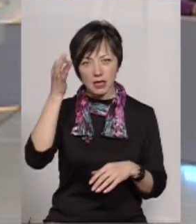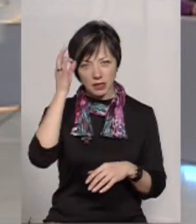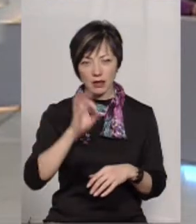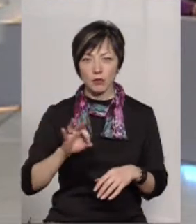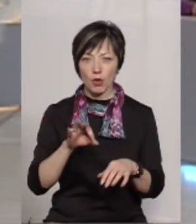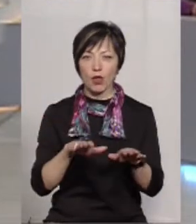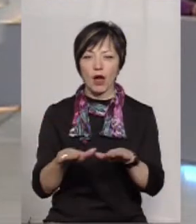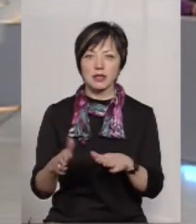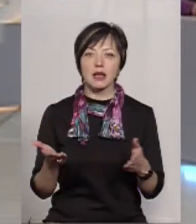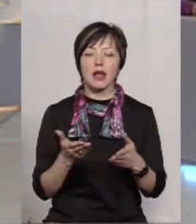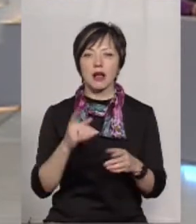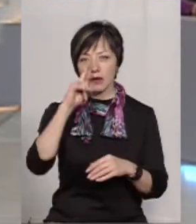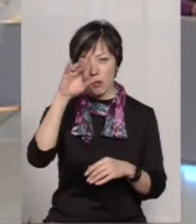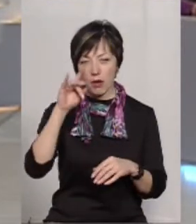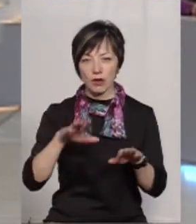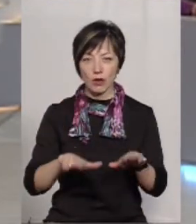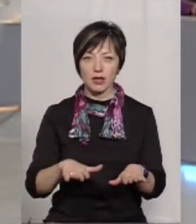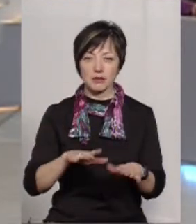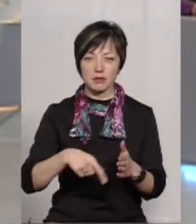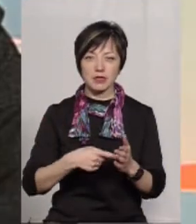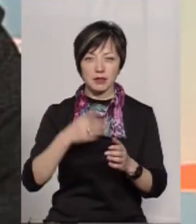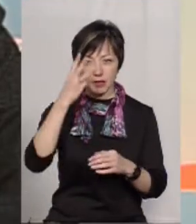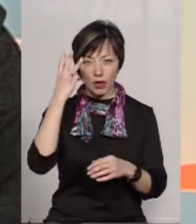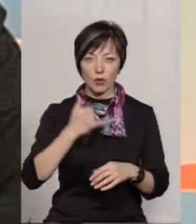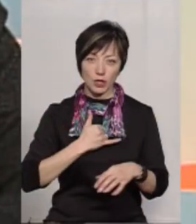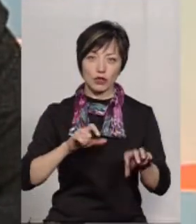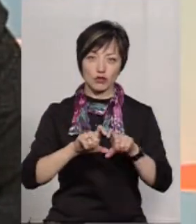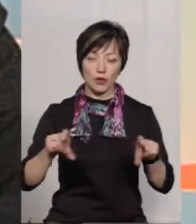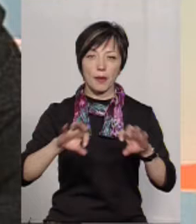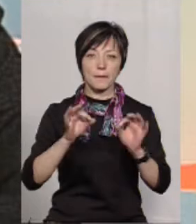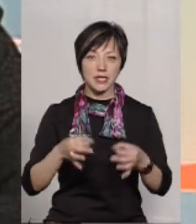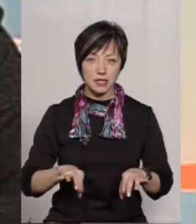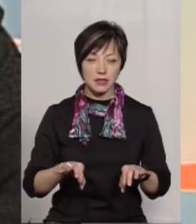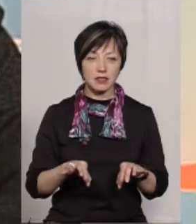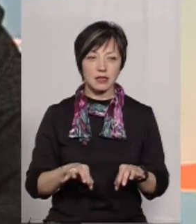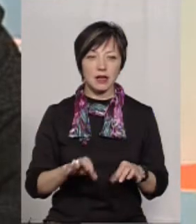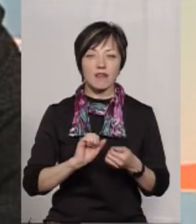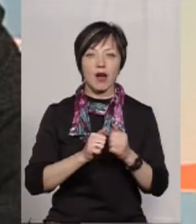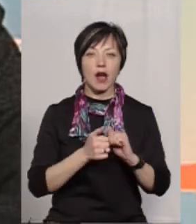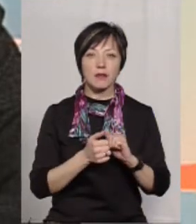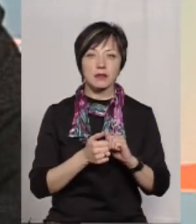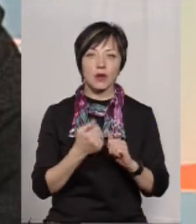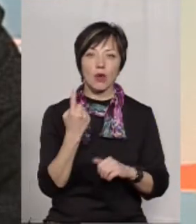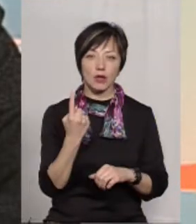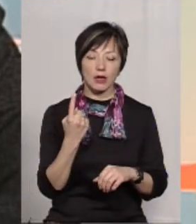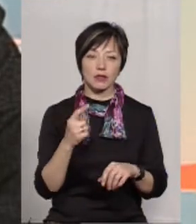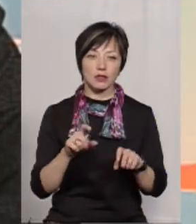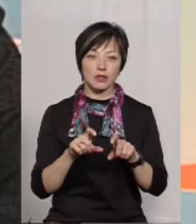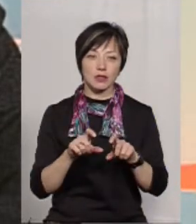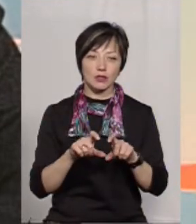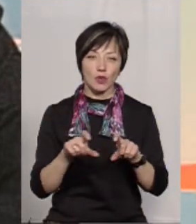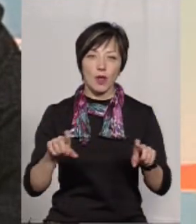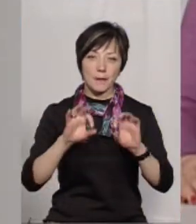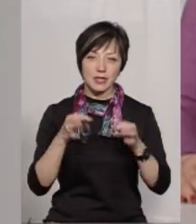згадали про локації. Яка найпопулярніша локація у Хмельницькому? У нас школа мистецтв. У нас є декілька локацій, в Кам'янці їх одна. Школа мистецтв –